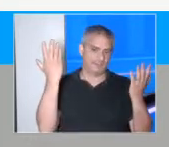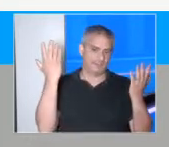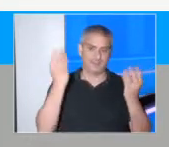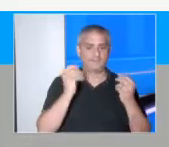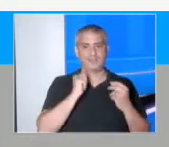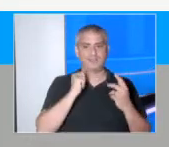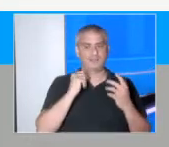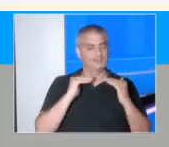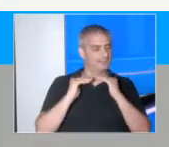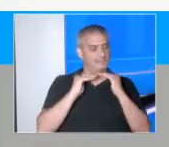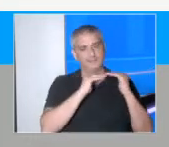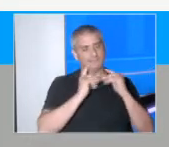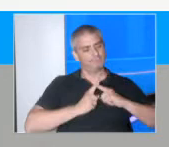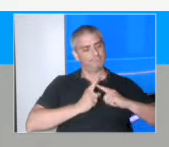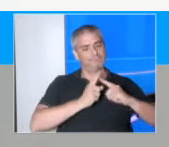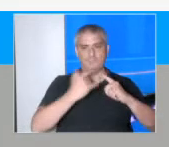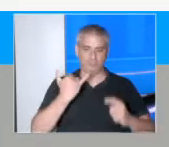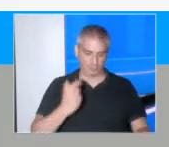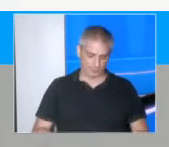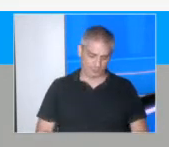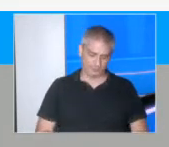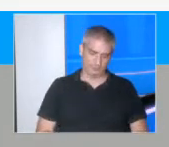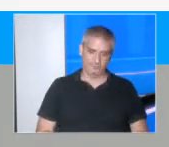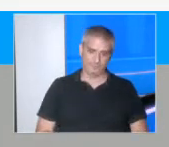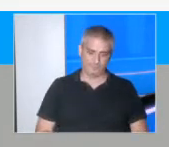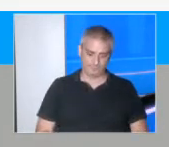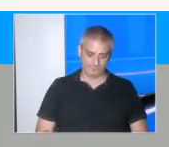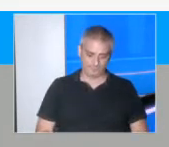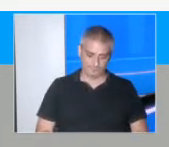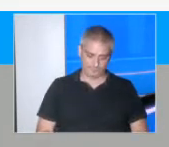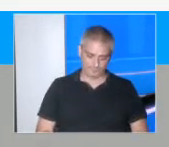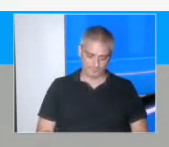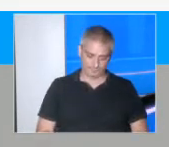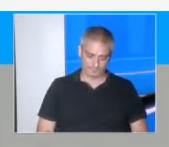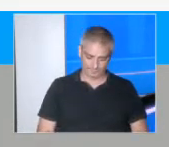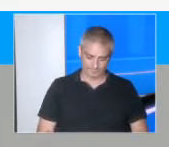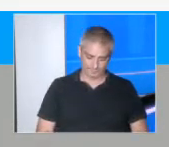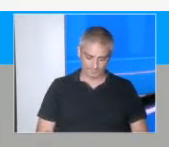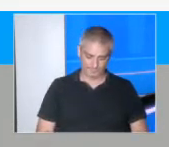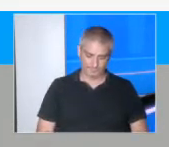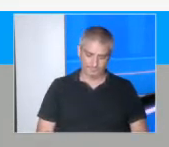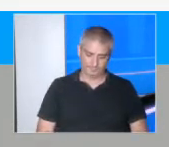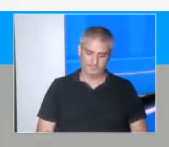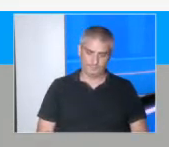הדבר הכי קונסיסטנטי ועקבי שקיים. אתה יכול לחשוב על סיטואציות כמו למשל השבת